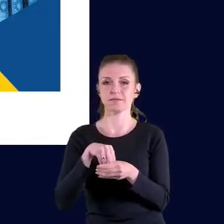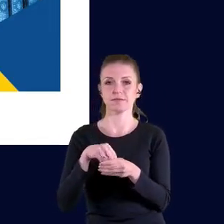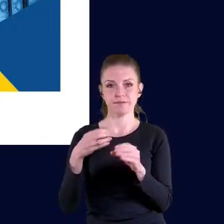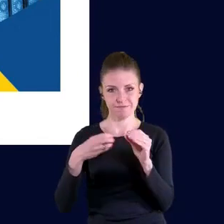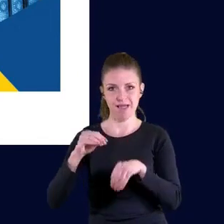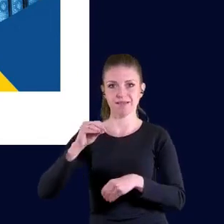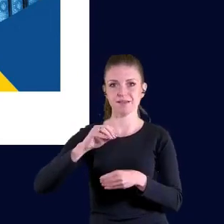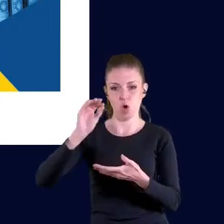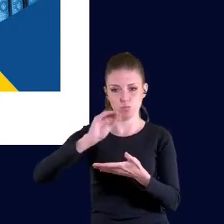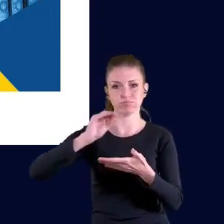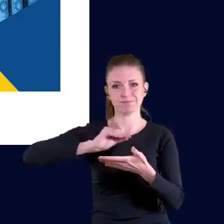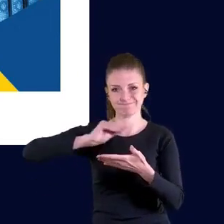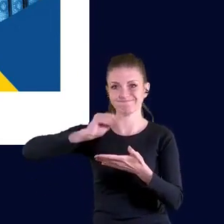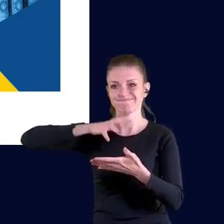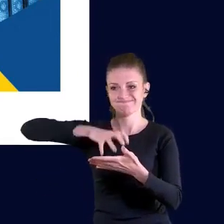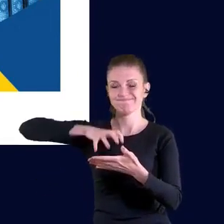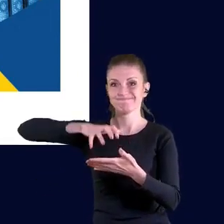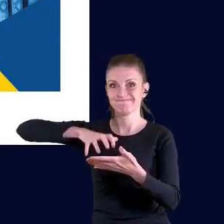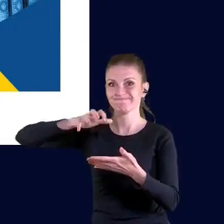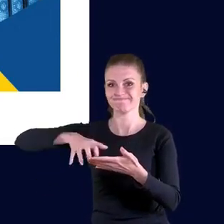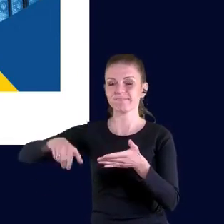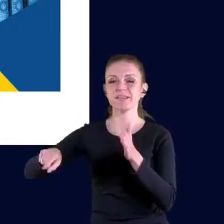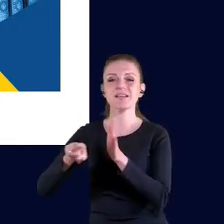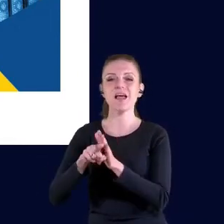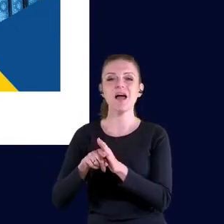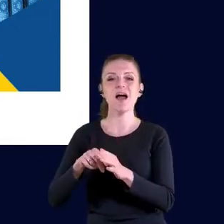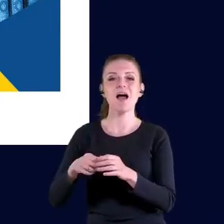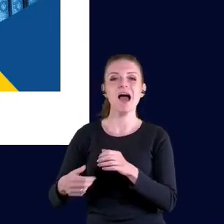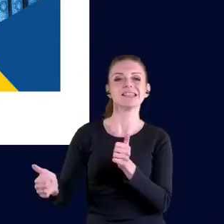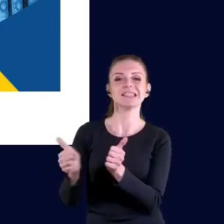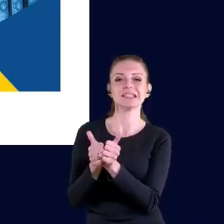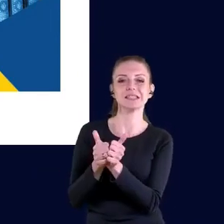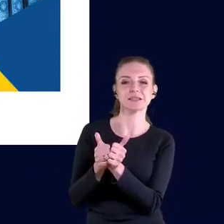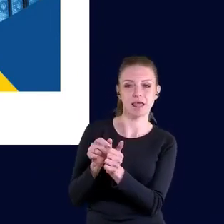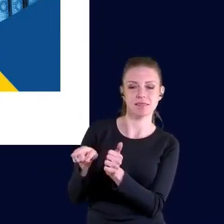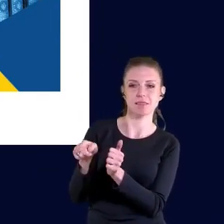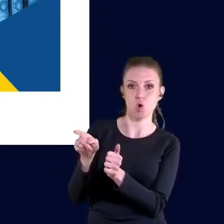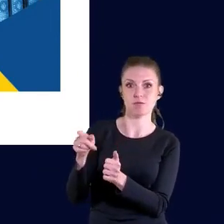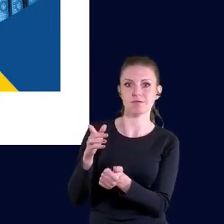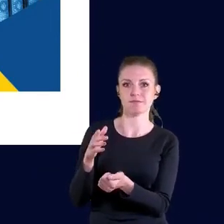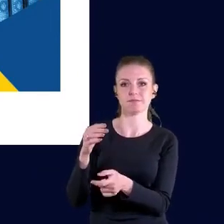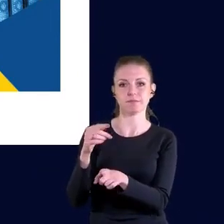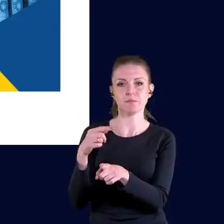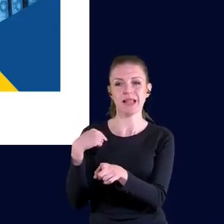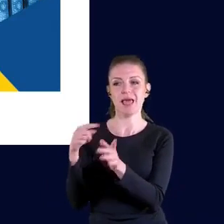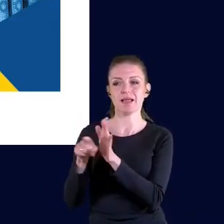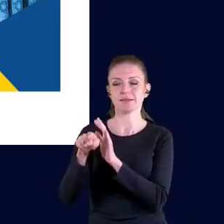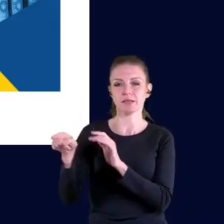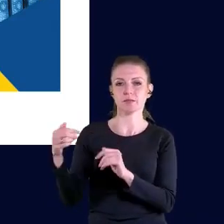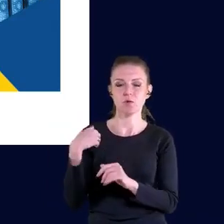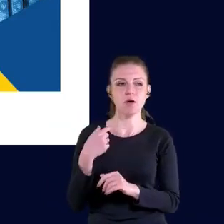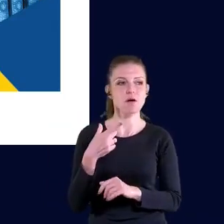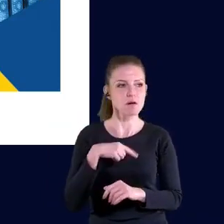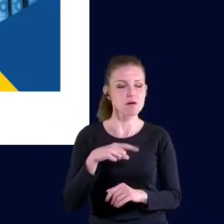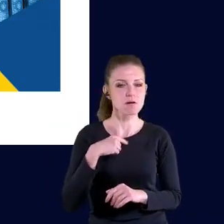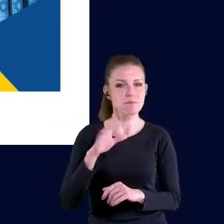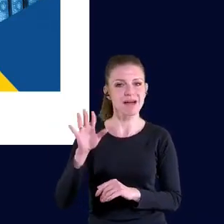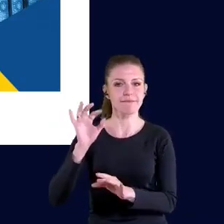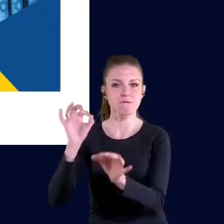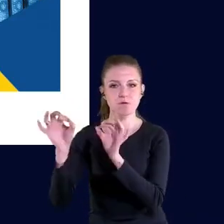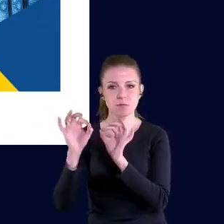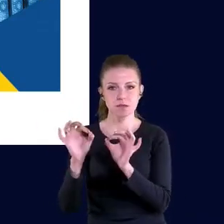opisy które tutaj głównie dla naszych asystentów były pomocne w momencie kiedy oni te